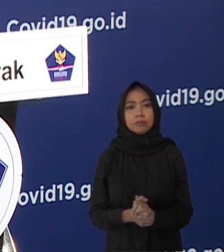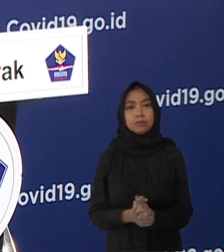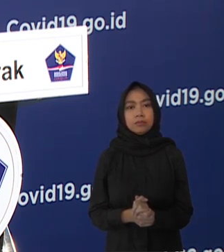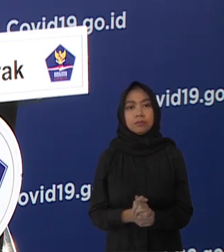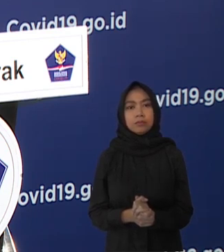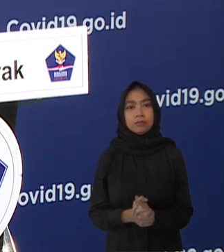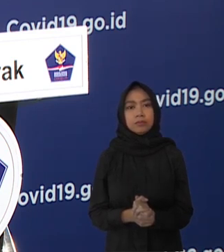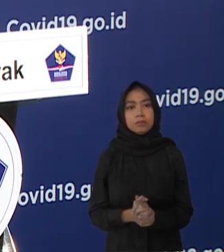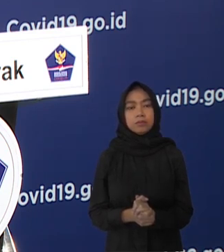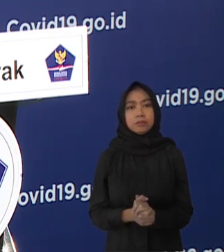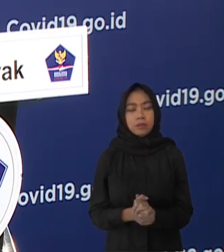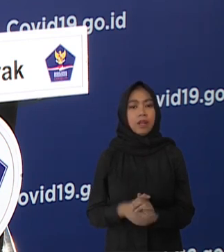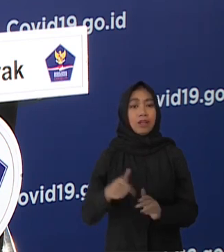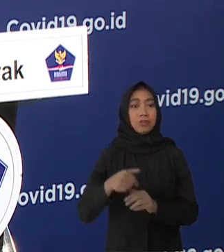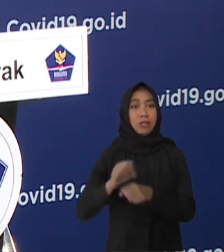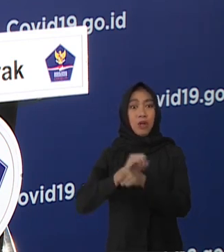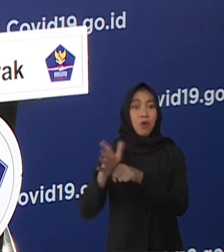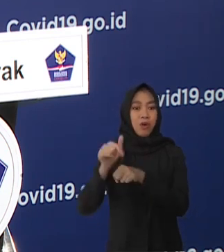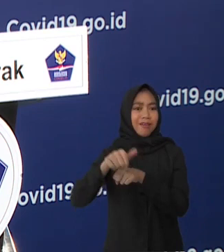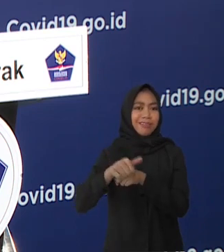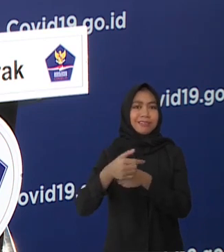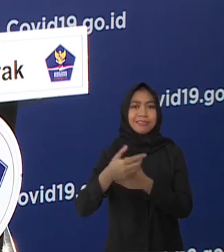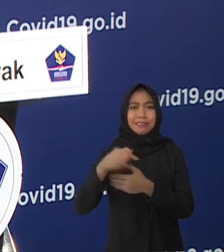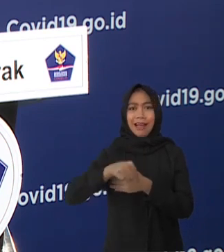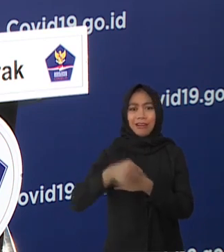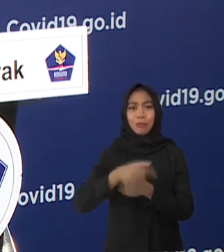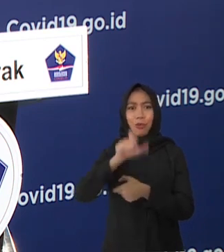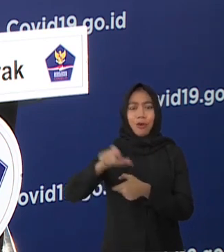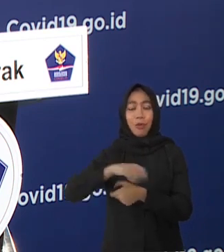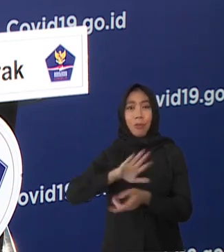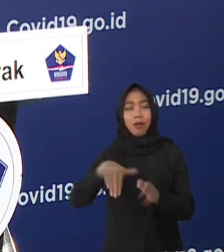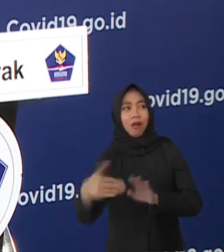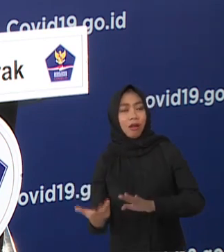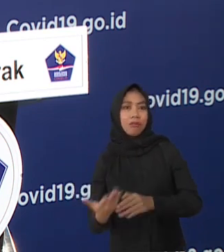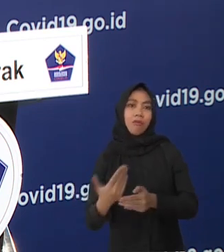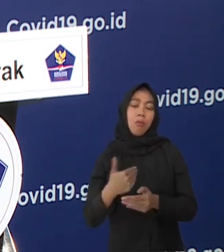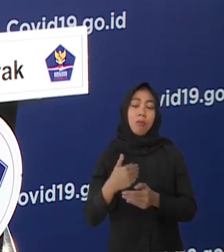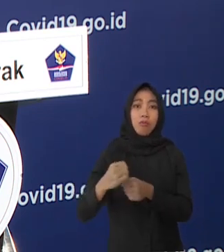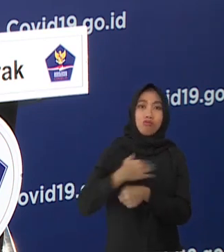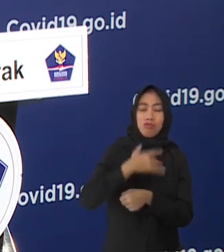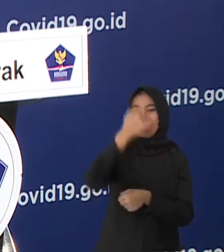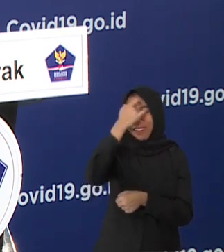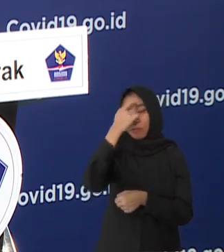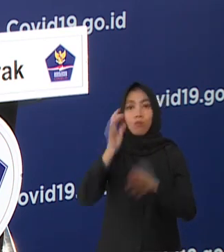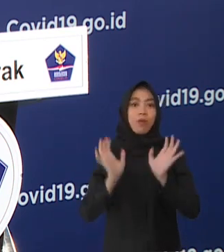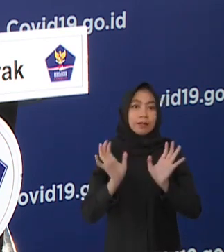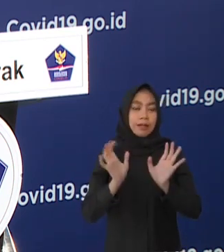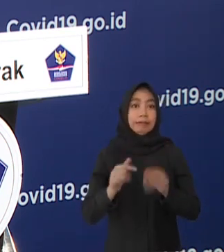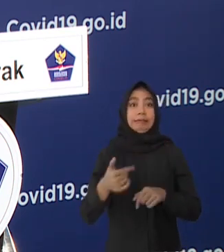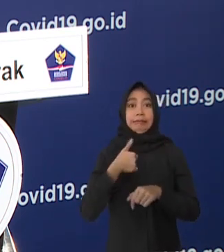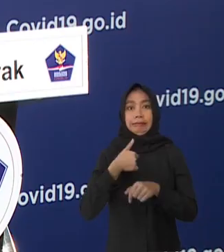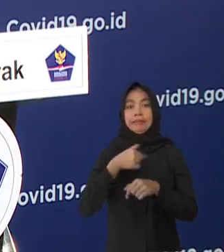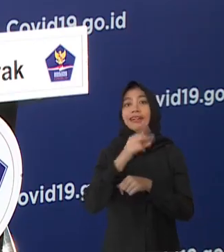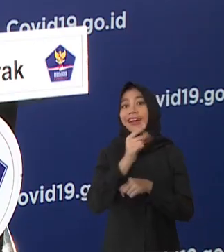yang akan dan bahkan juga telah banyak membunuh banyak orang. Radio Republik Indonesia adalah sebuah lembaga penyiaran publik yang